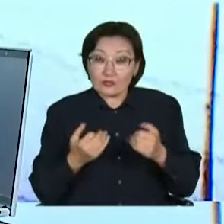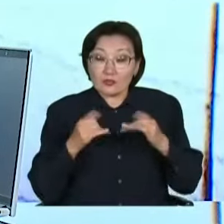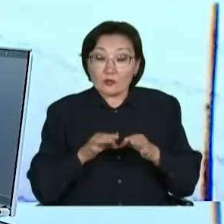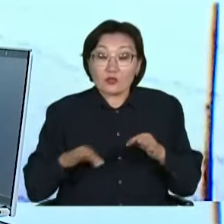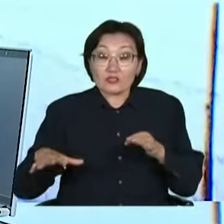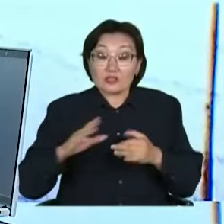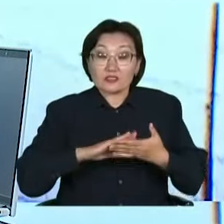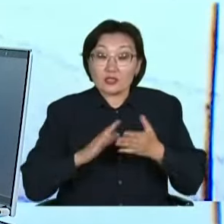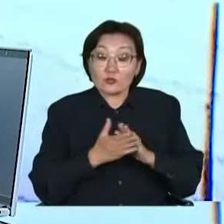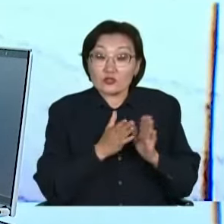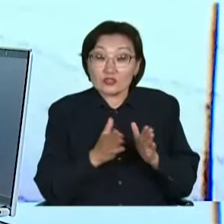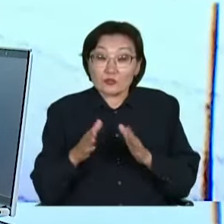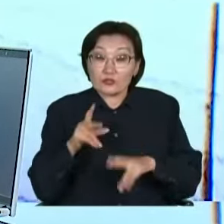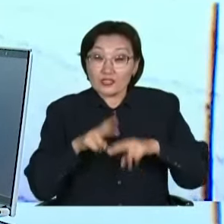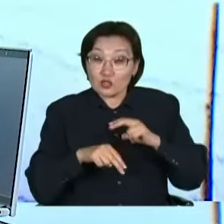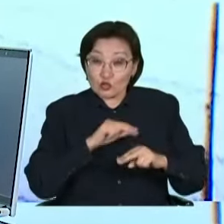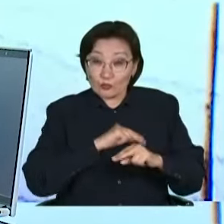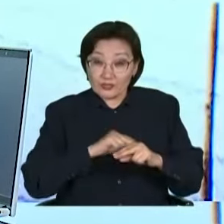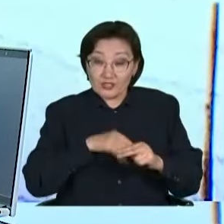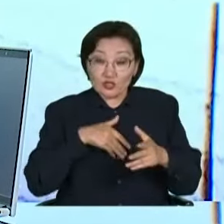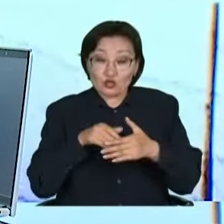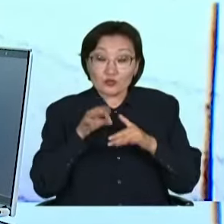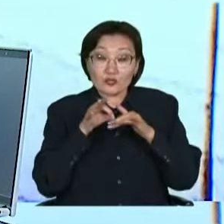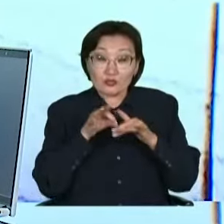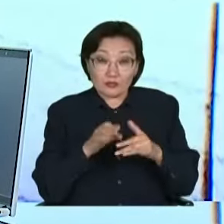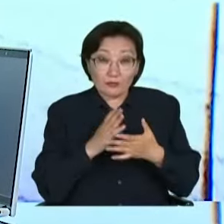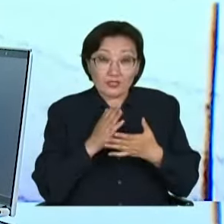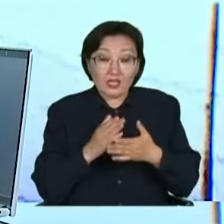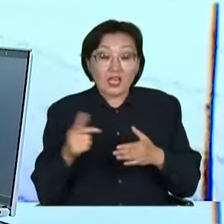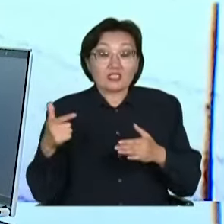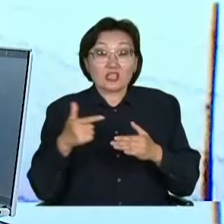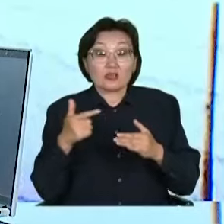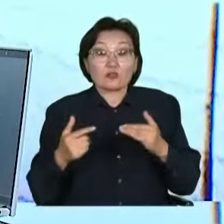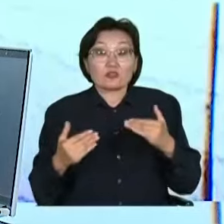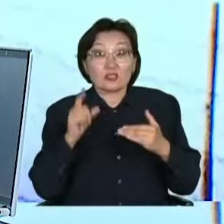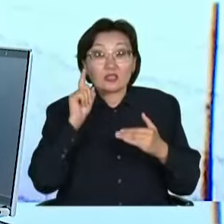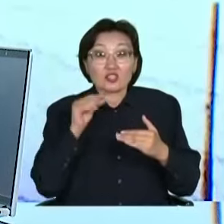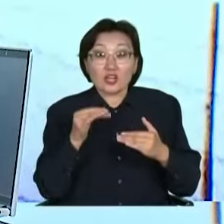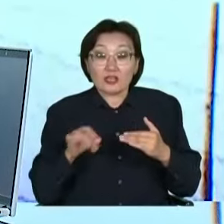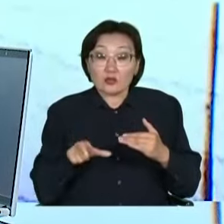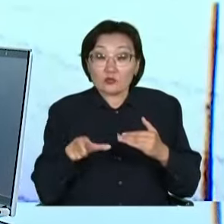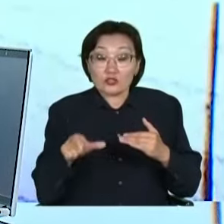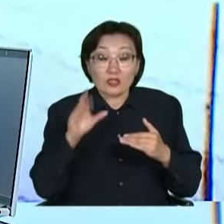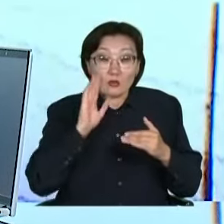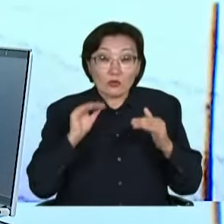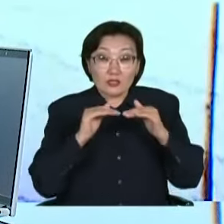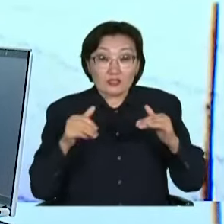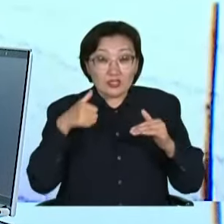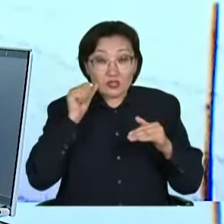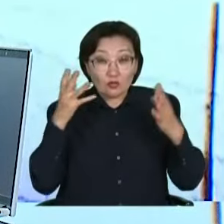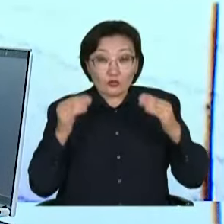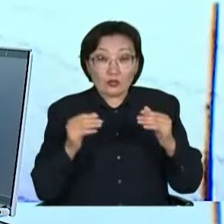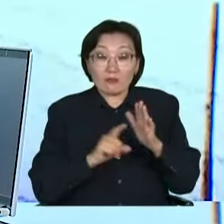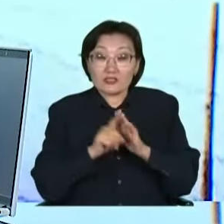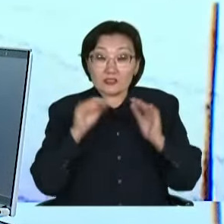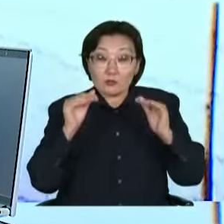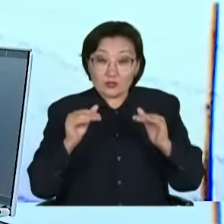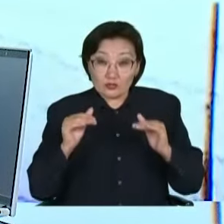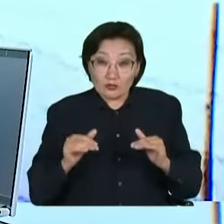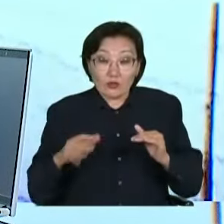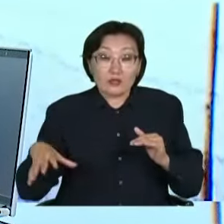өңірдегі ахуал тұрақты, құрылыс жұмыстары да қарқынды жүріп жатыр. Ал Атыраудағы Жайық өзенінің су деңгейі кешелі бері түсті. Қала